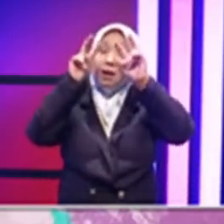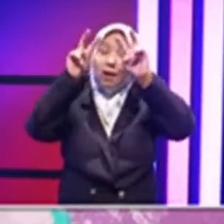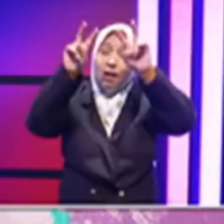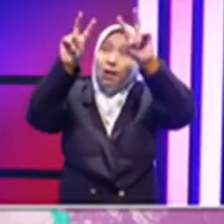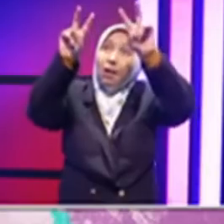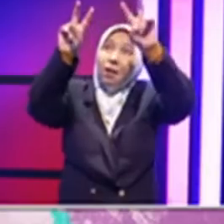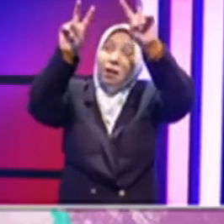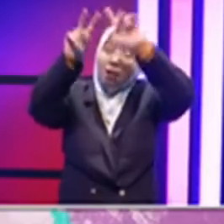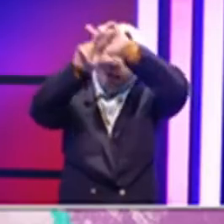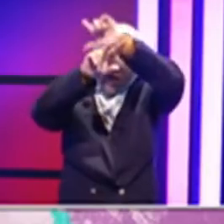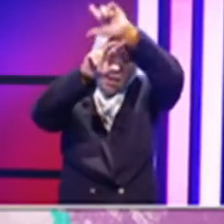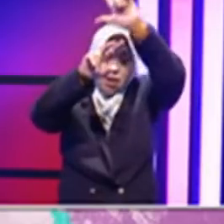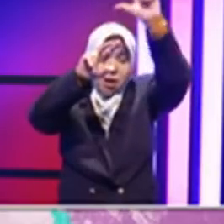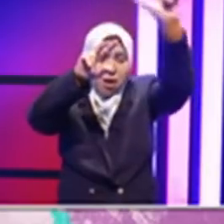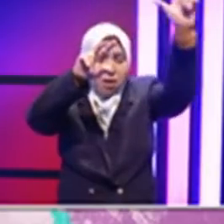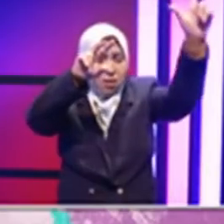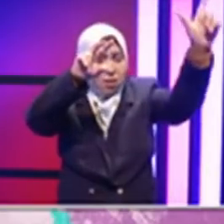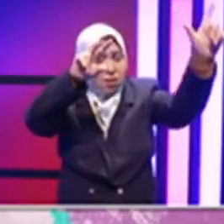إلى السماء